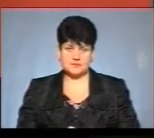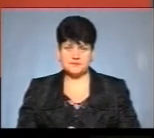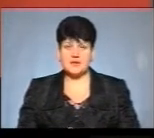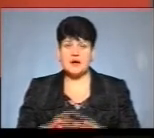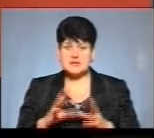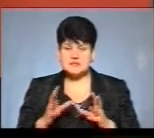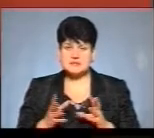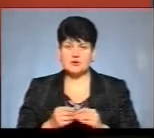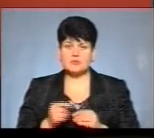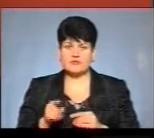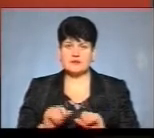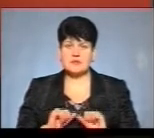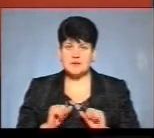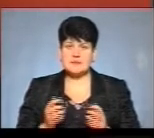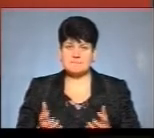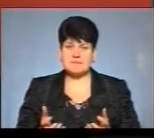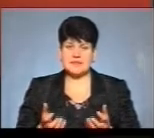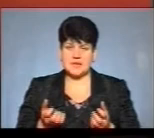чином ви намагалися підтримати